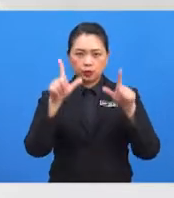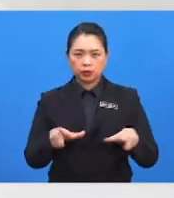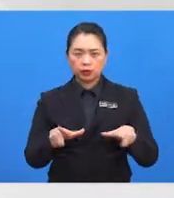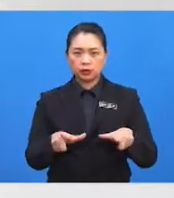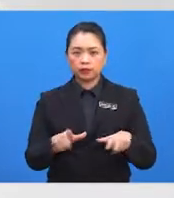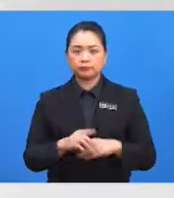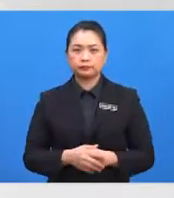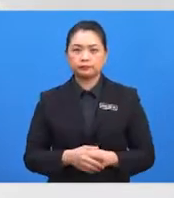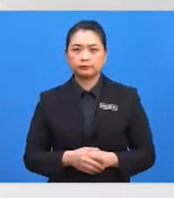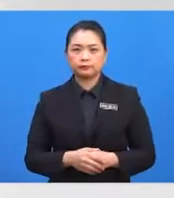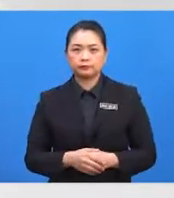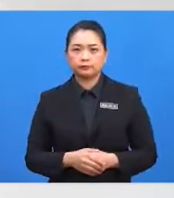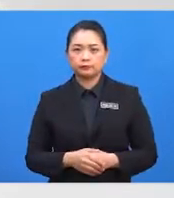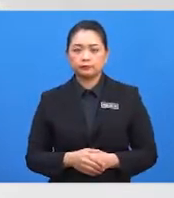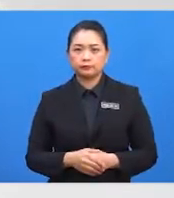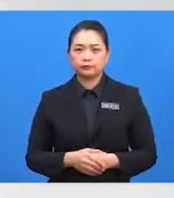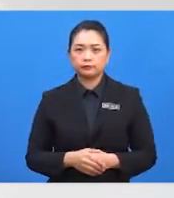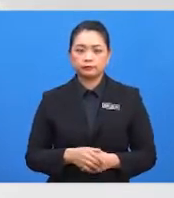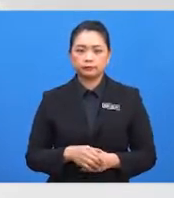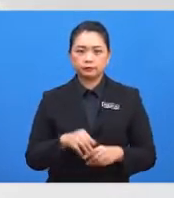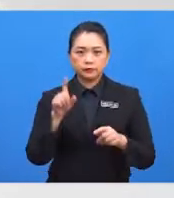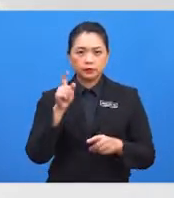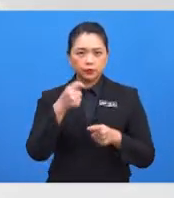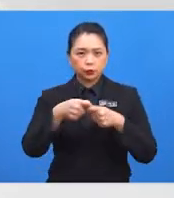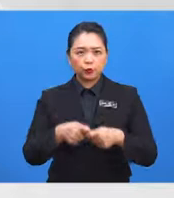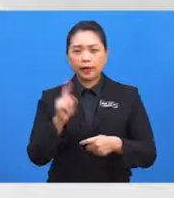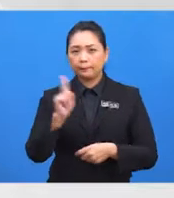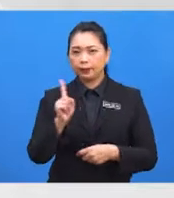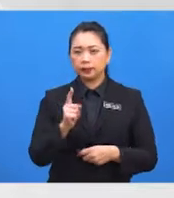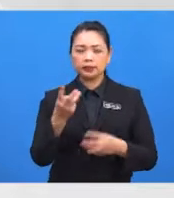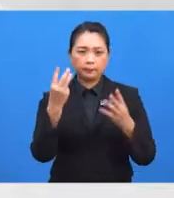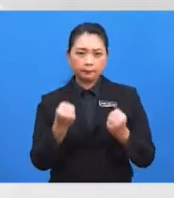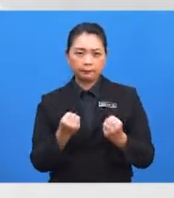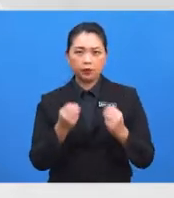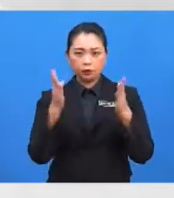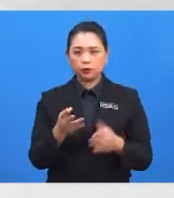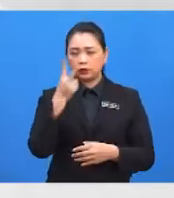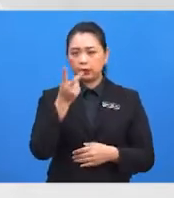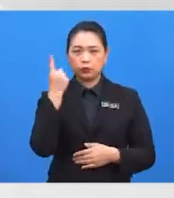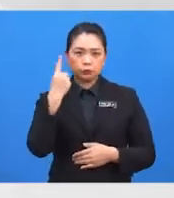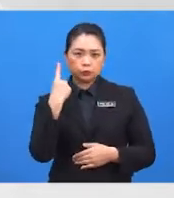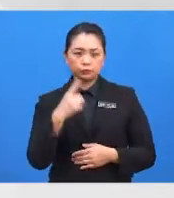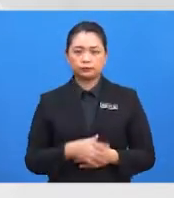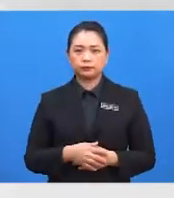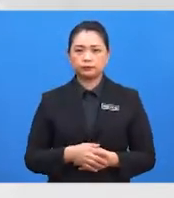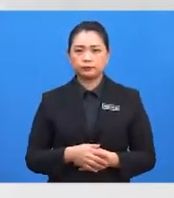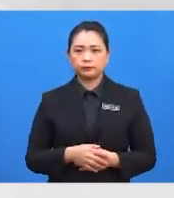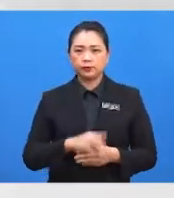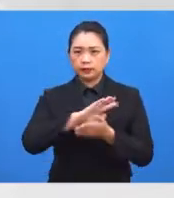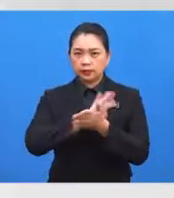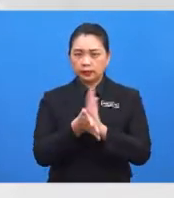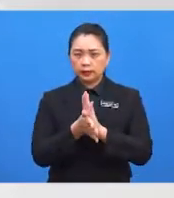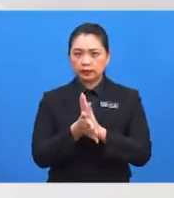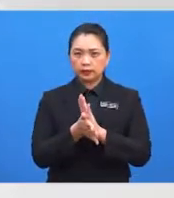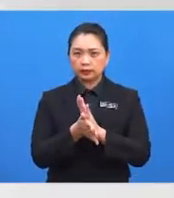hierarki. Tentukan elemen mana yang anda ingin audiens anda lihat dahulu. Jadikan elemen tersebut